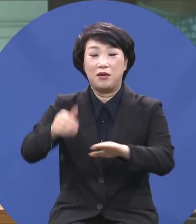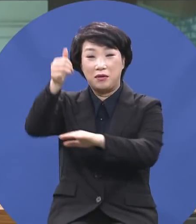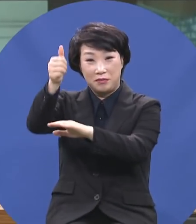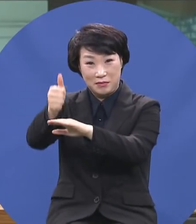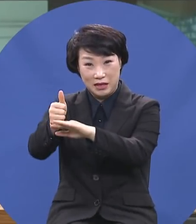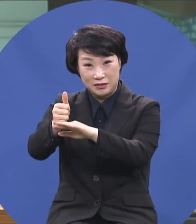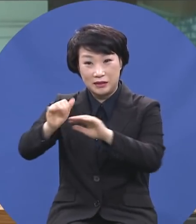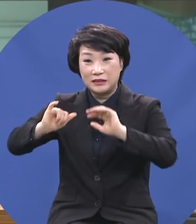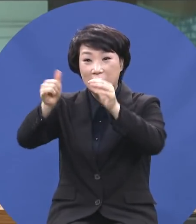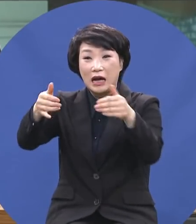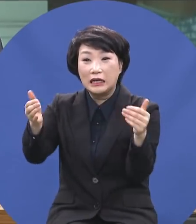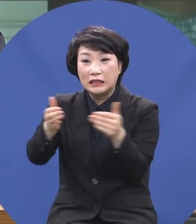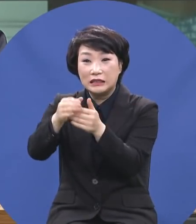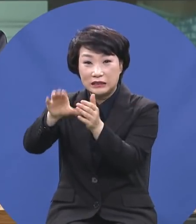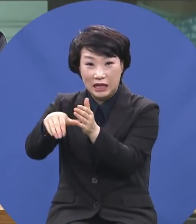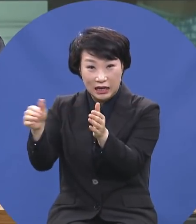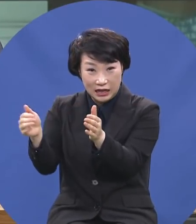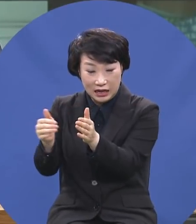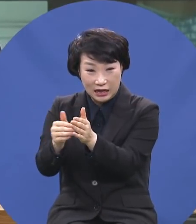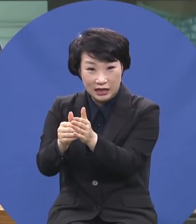마지막 새말까지